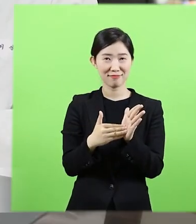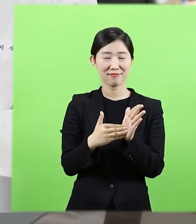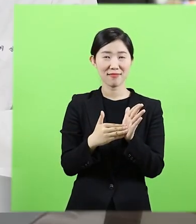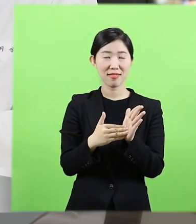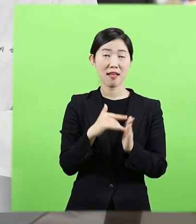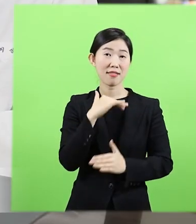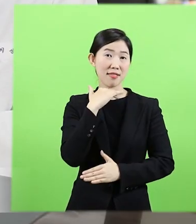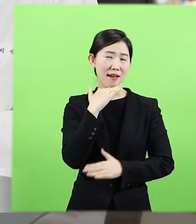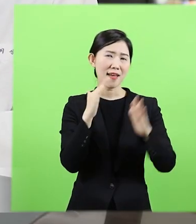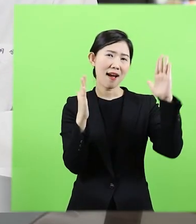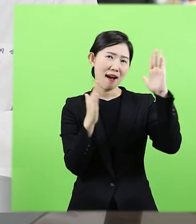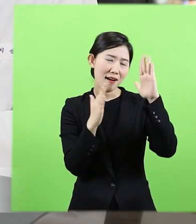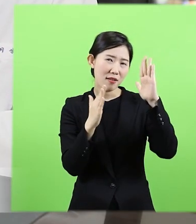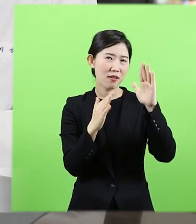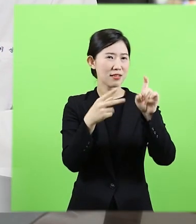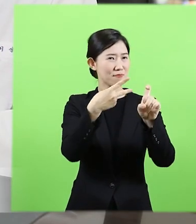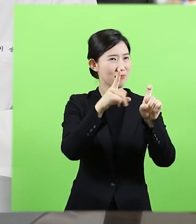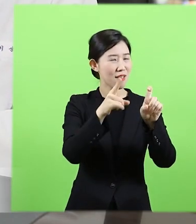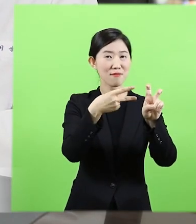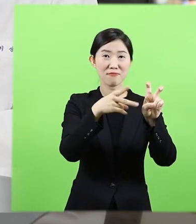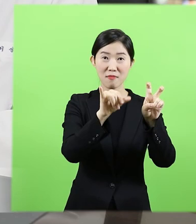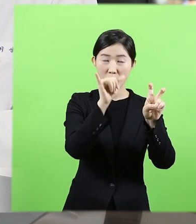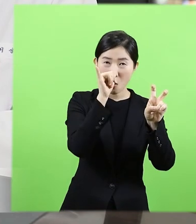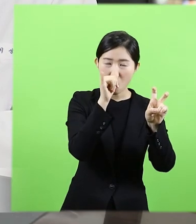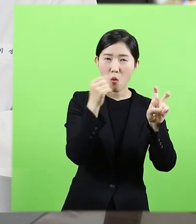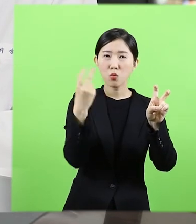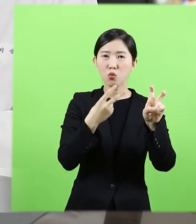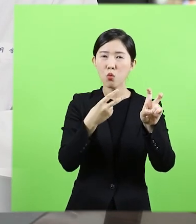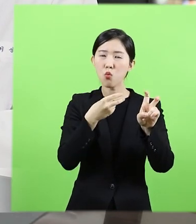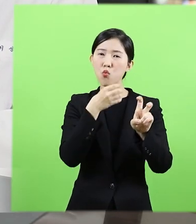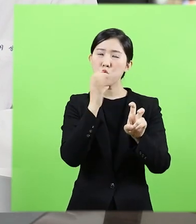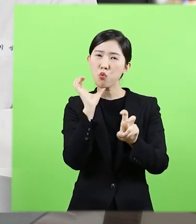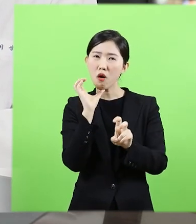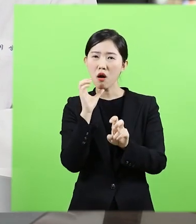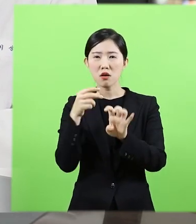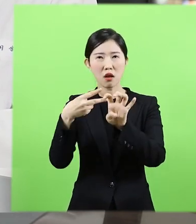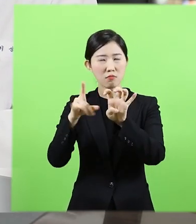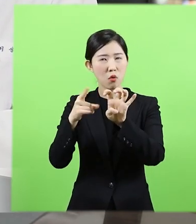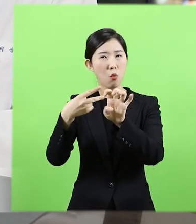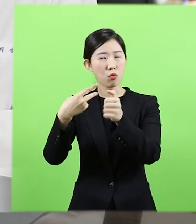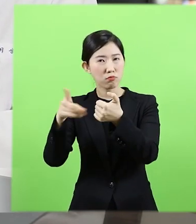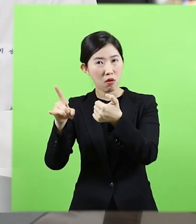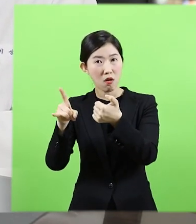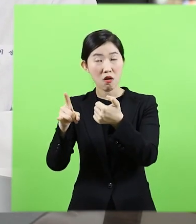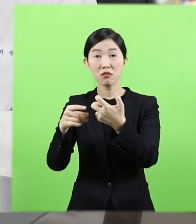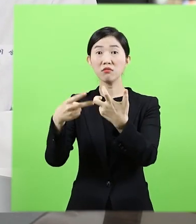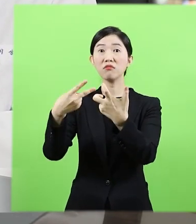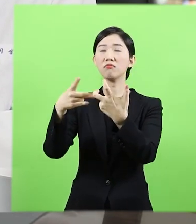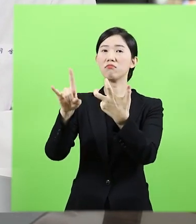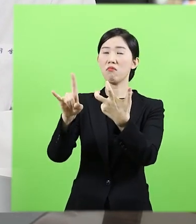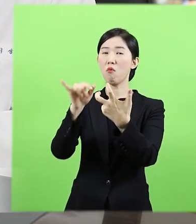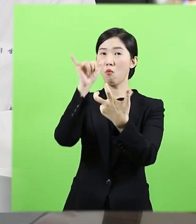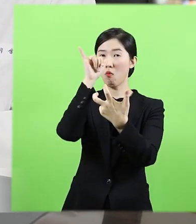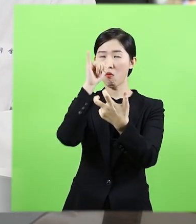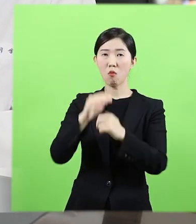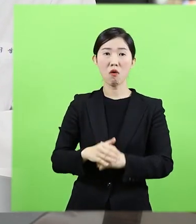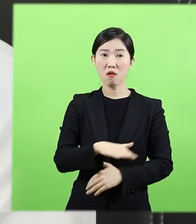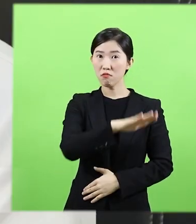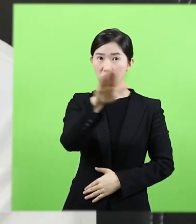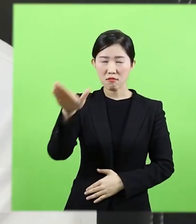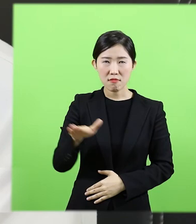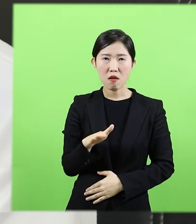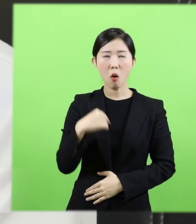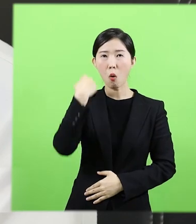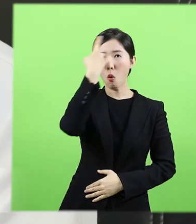보셨습니다. 나이가 어린 사람도 있고 중년도 있고 연세가 많으신 70대도 보셨습니다.